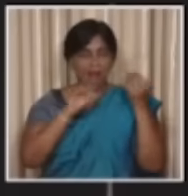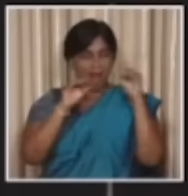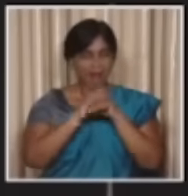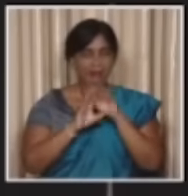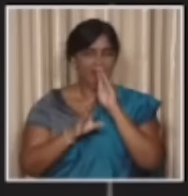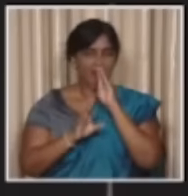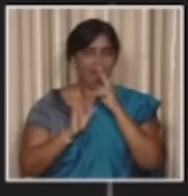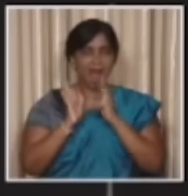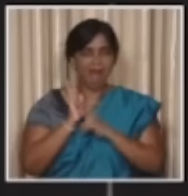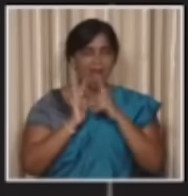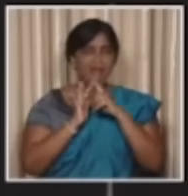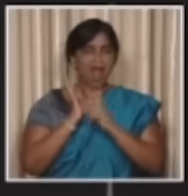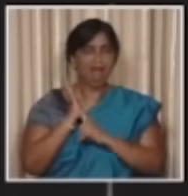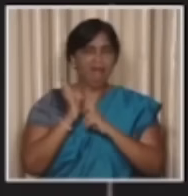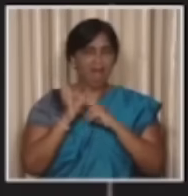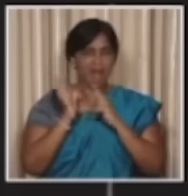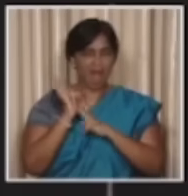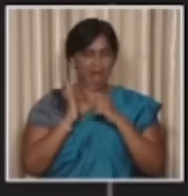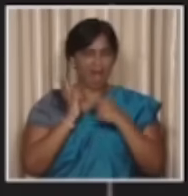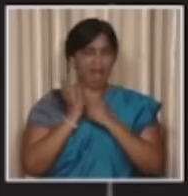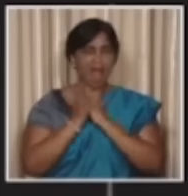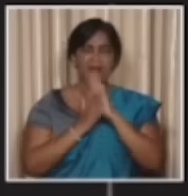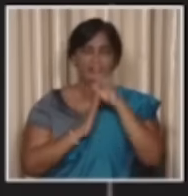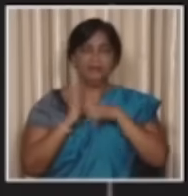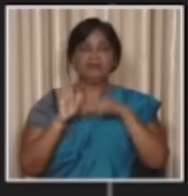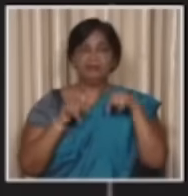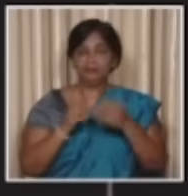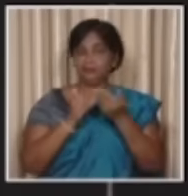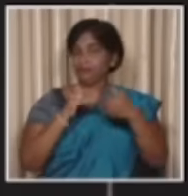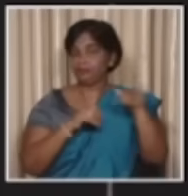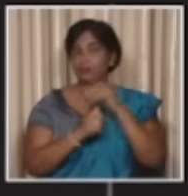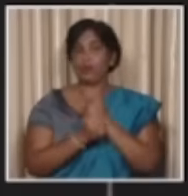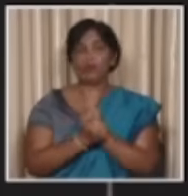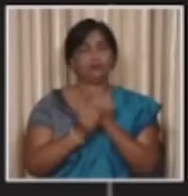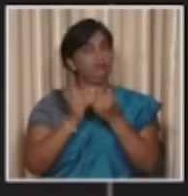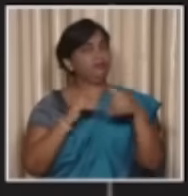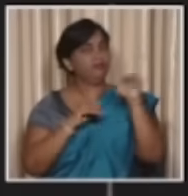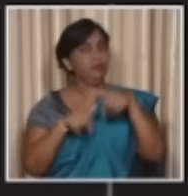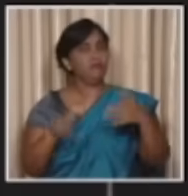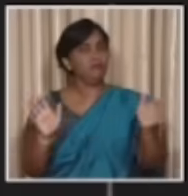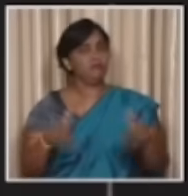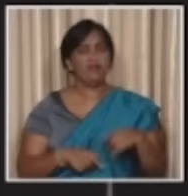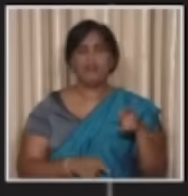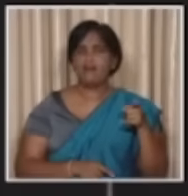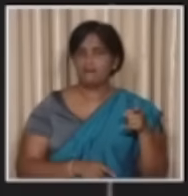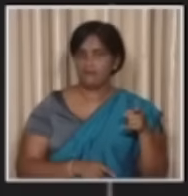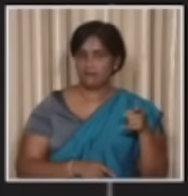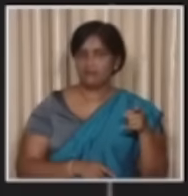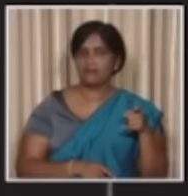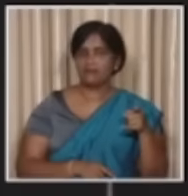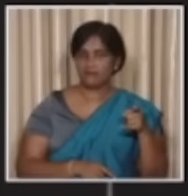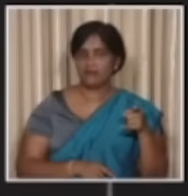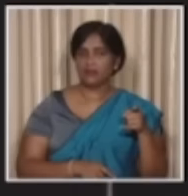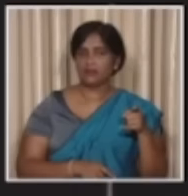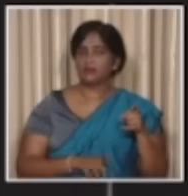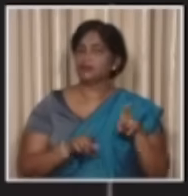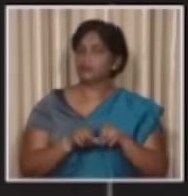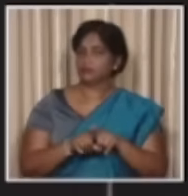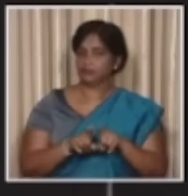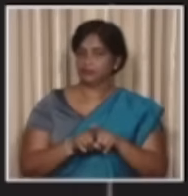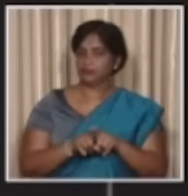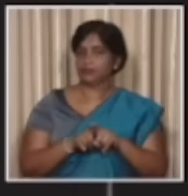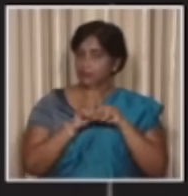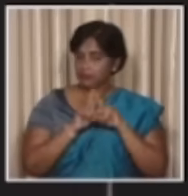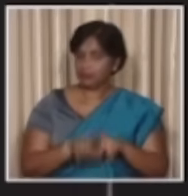දැන් නිලන්ත ජයවර්ධන මං හිතන්නේ තාමත් ඉහළ පොලිසිය තනතුරක කටයුතු කරනවා. එතකොට දැන්